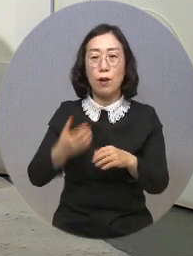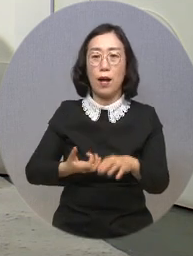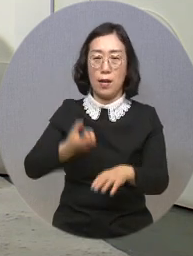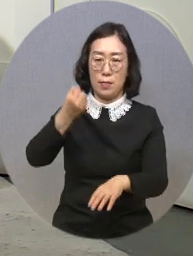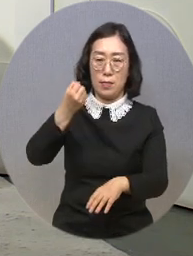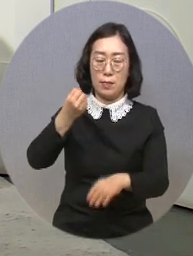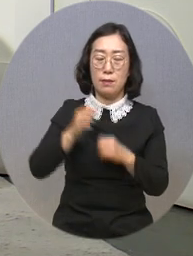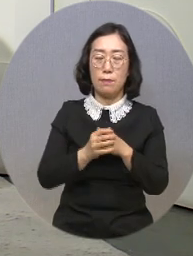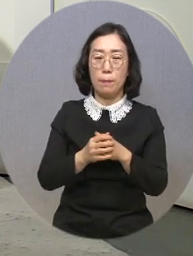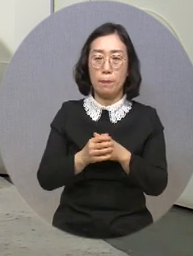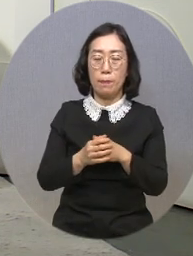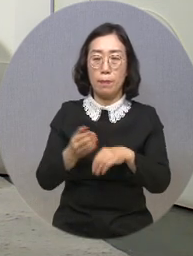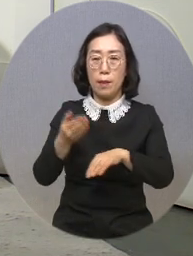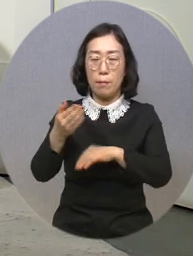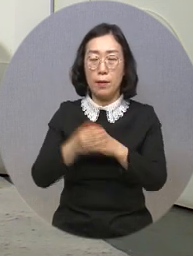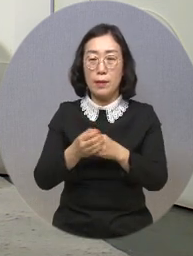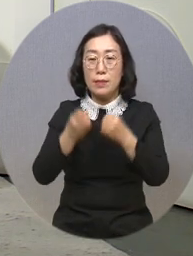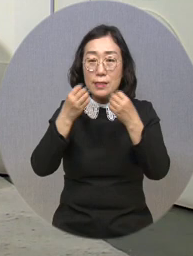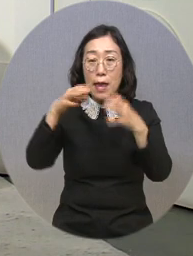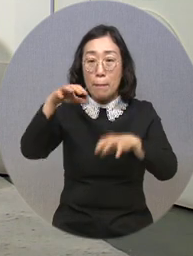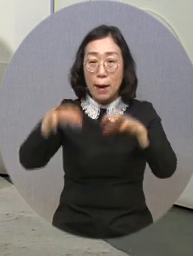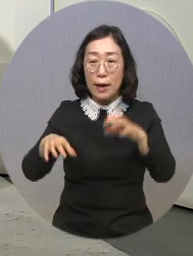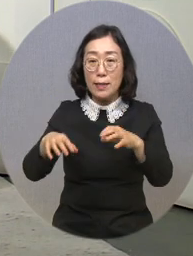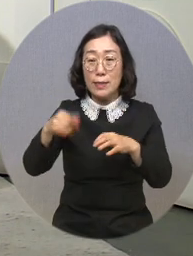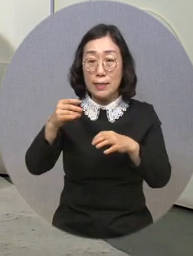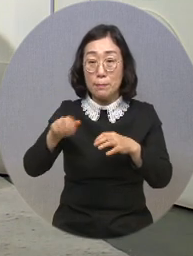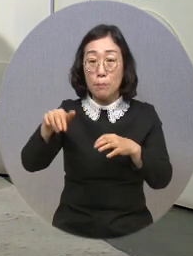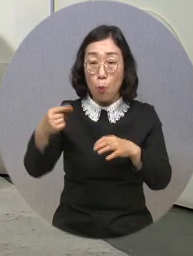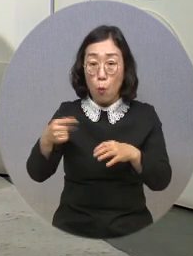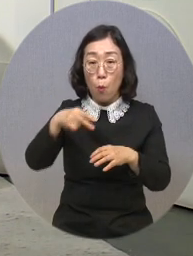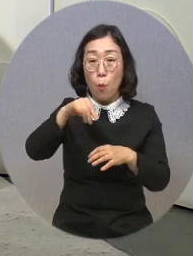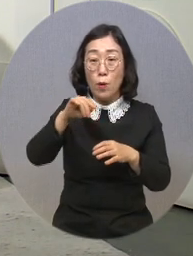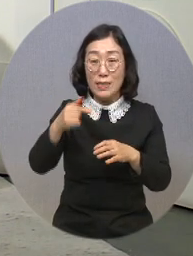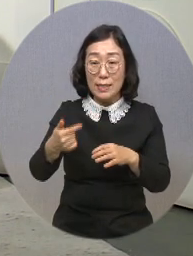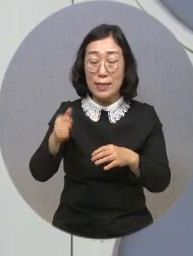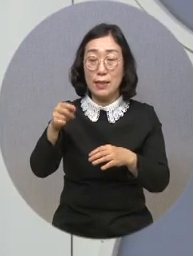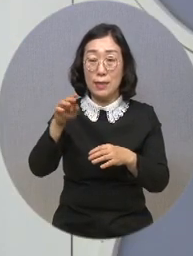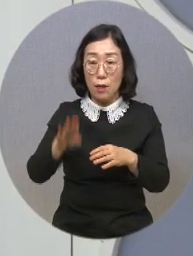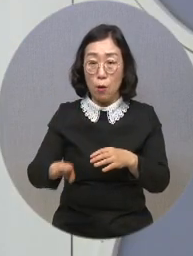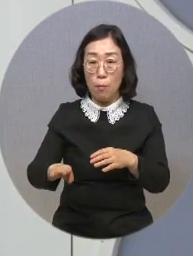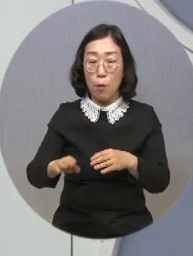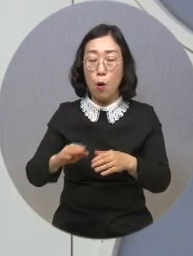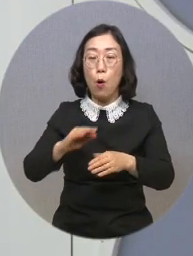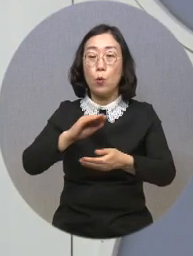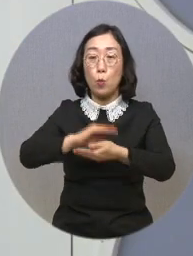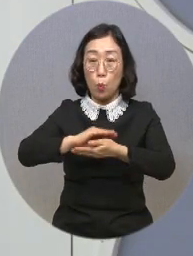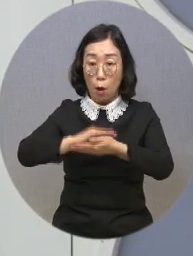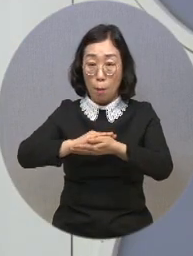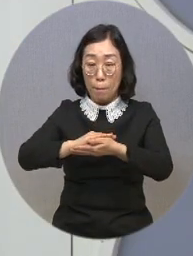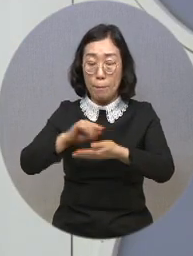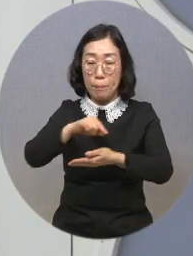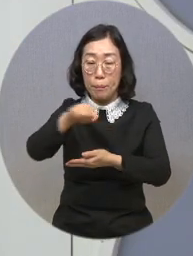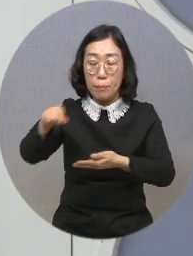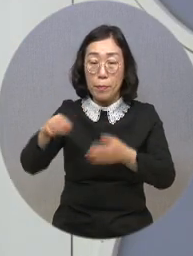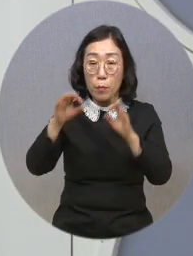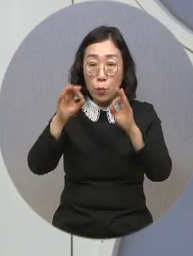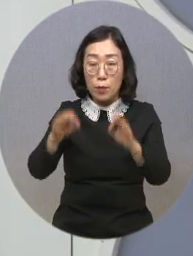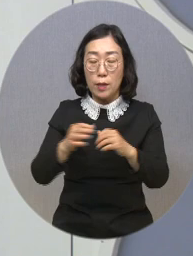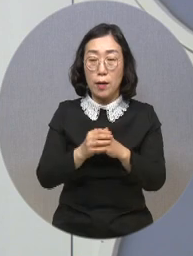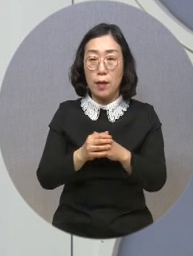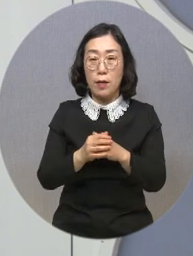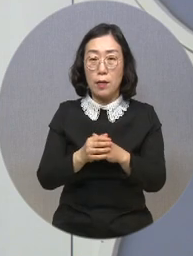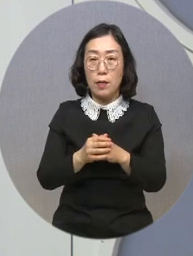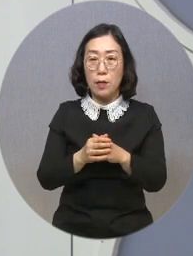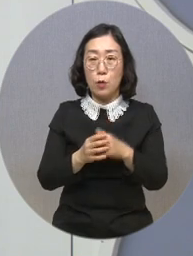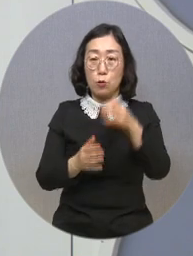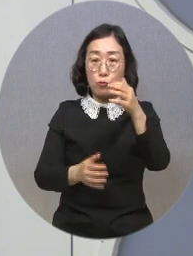그 다음에가 이제 새마을금고와 신협이 있습니다. 농협이 있고 그렇죠. 그래서 제가 새마을금고와 신협은 보니까 그